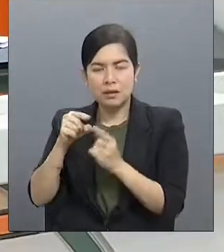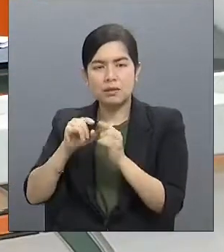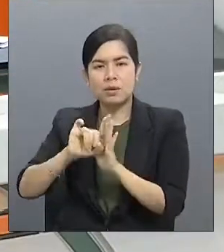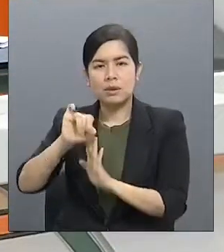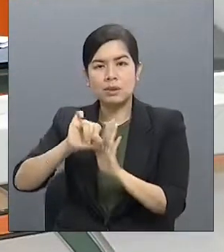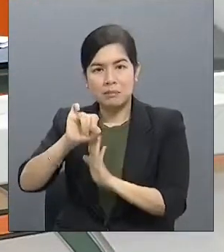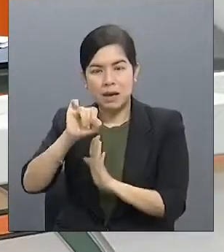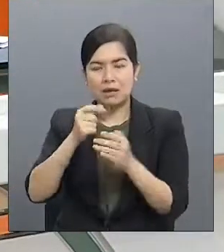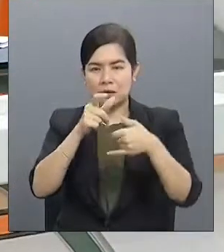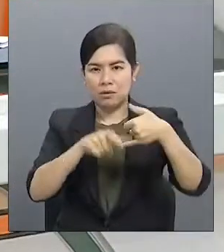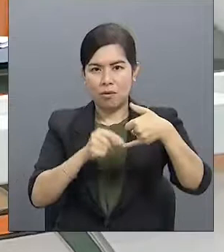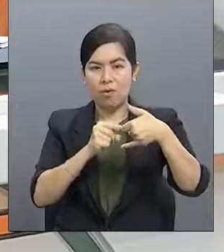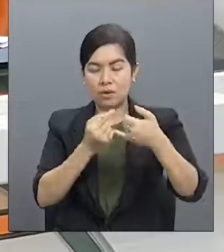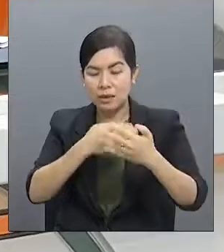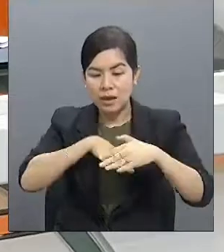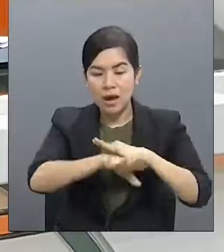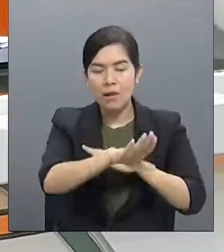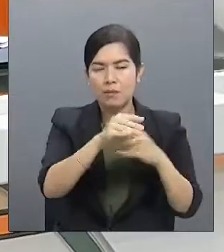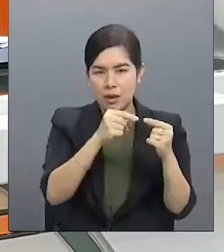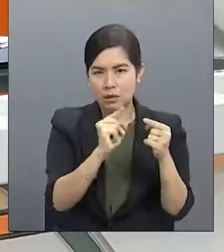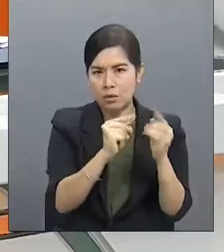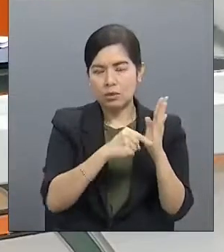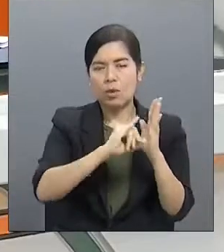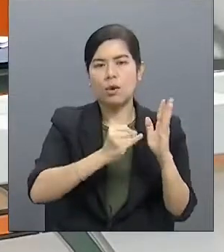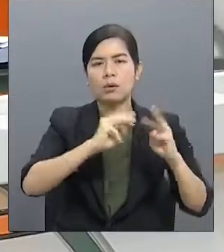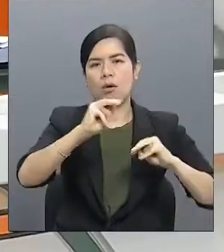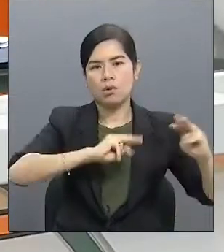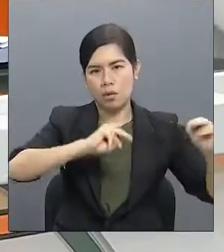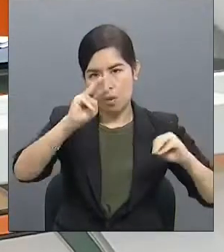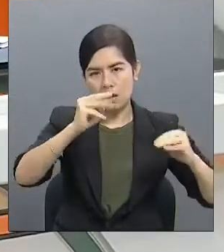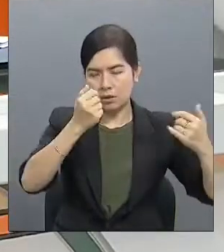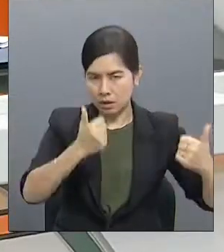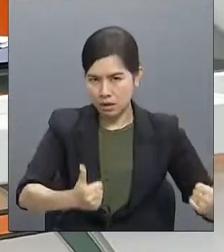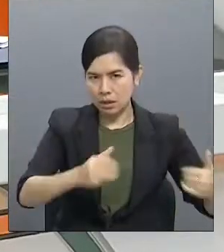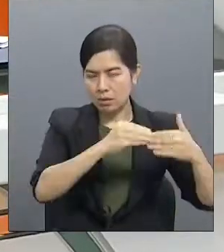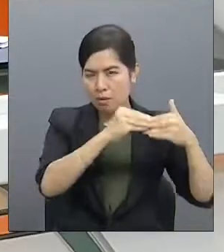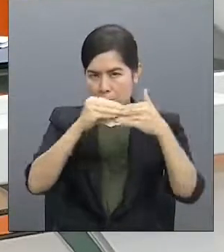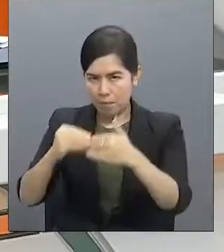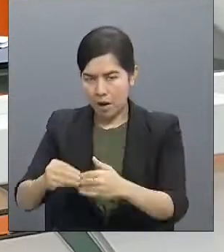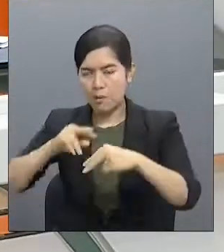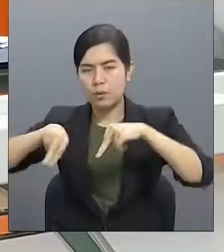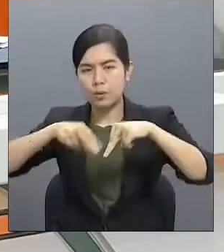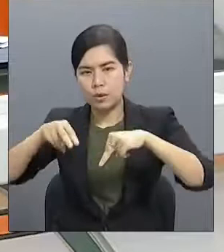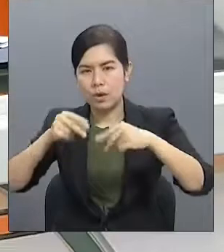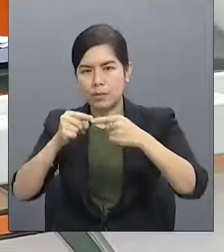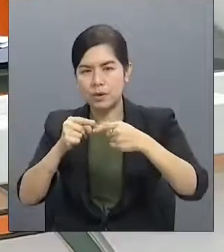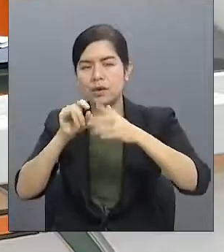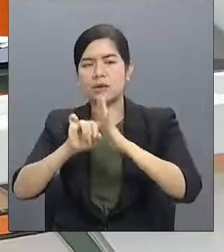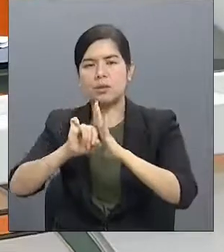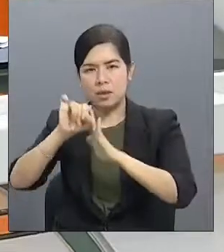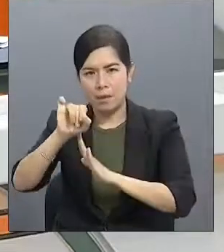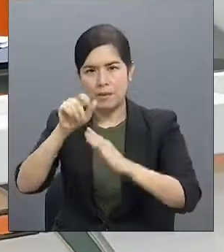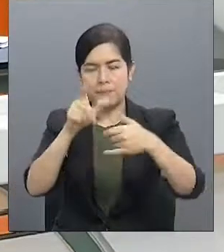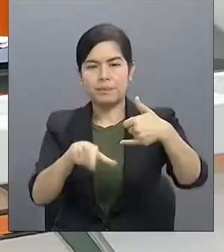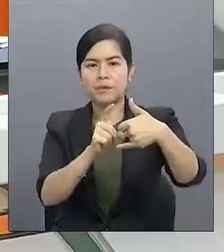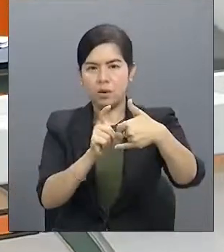อนที่กำลังหลบหนีอยู่ที่จังหวัดนครสวรรค์แล้วก็ส่งตัวมาสอบสวนที่จังหวัดเชียงใหม่เมื่อวานนี้นะคะเบื้องต้นผู้ต้องหายืนยันบอกว่าก่อเ